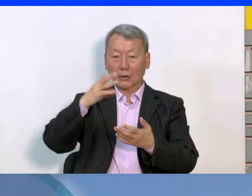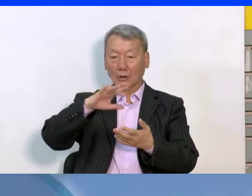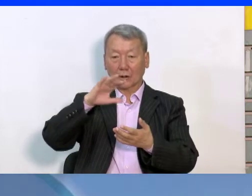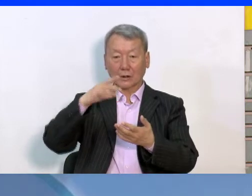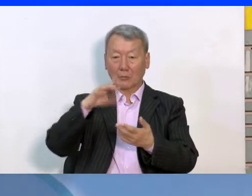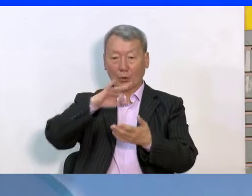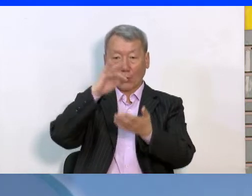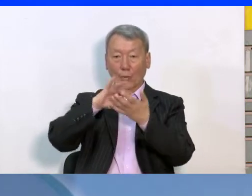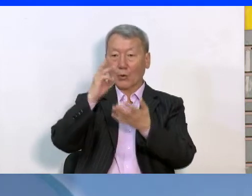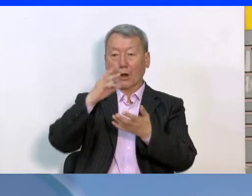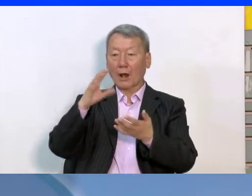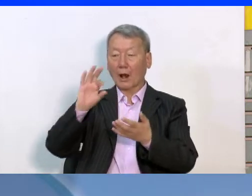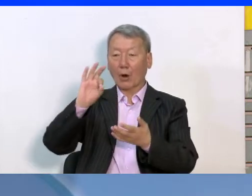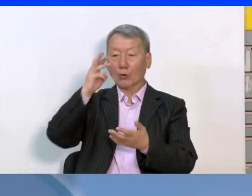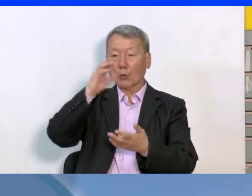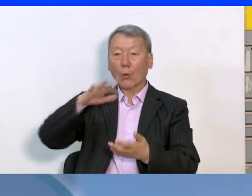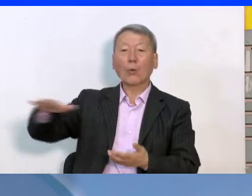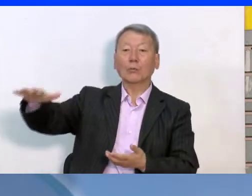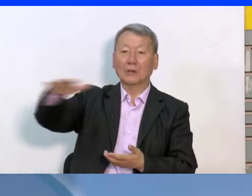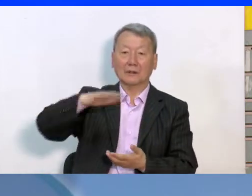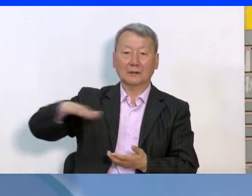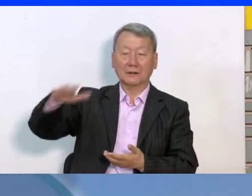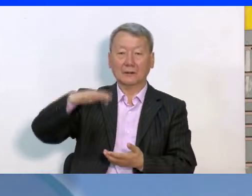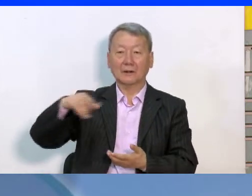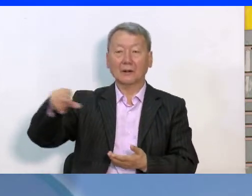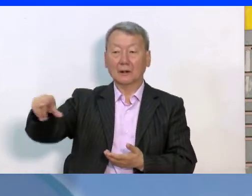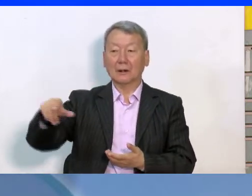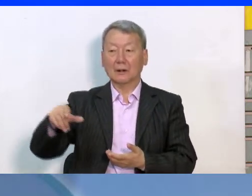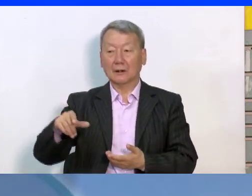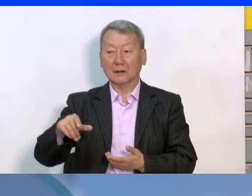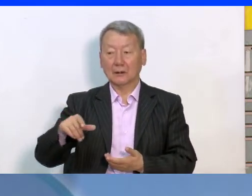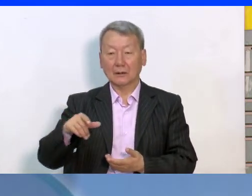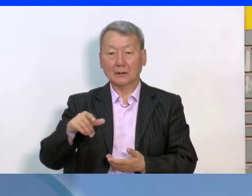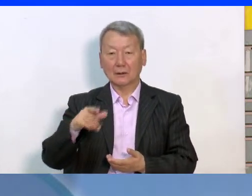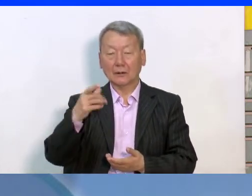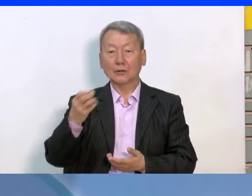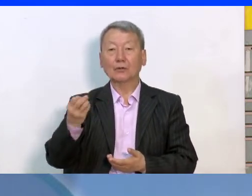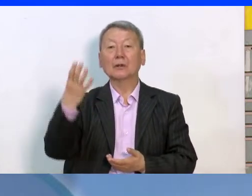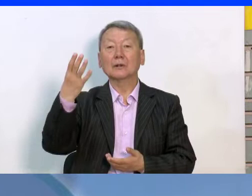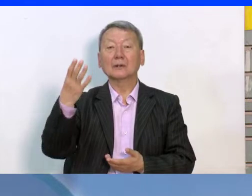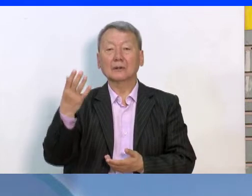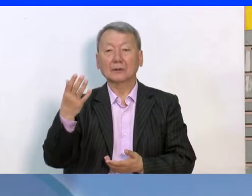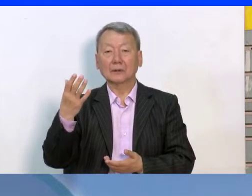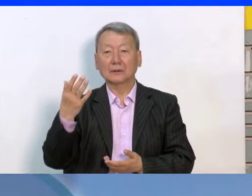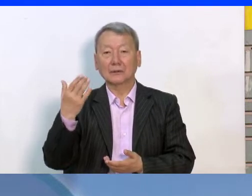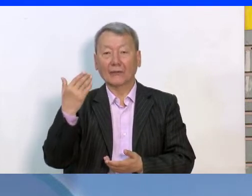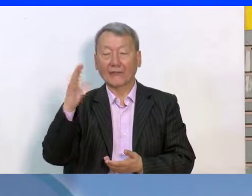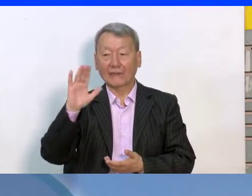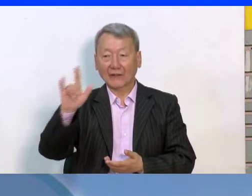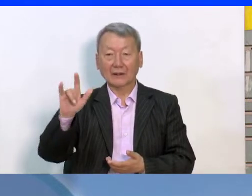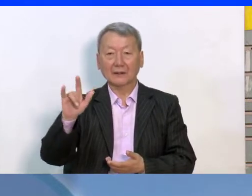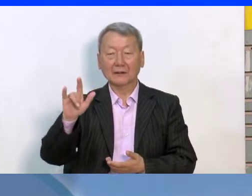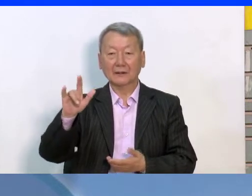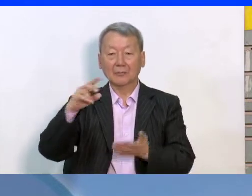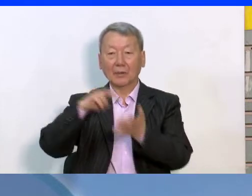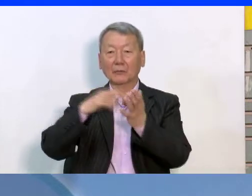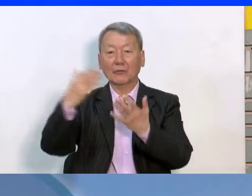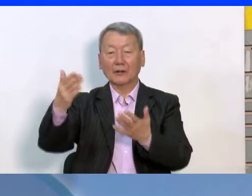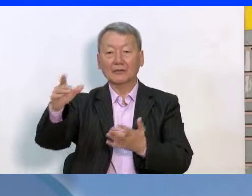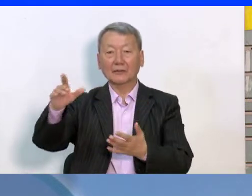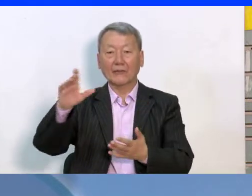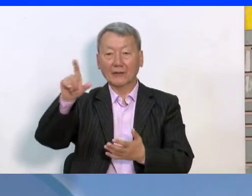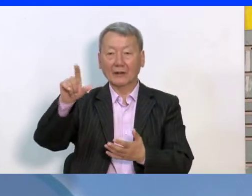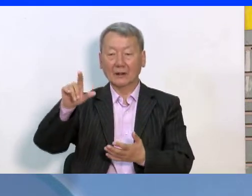аймактарында уруксат берилген чектер бар экен. Ош облусунун аймагында бул багытта кандай сиздер план кылып жатасыздар?